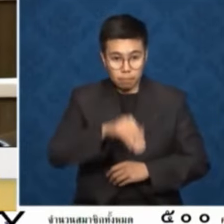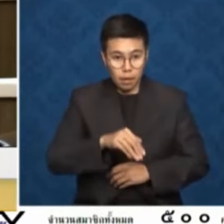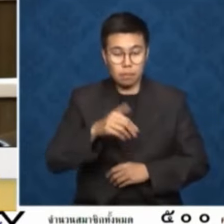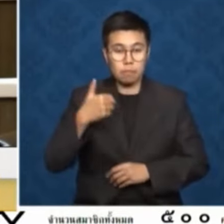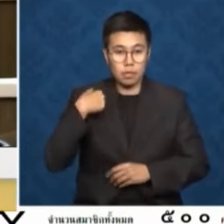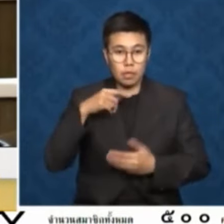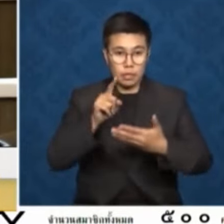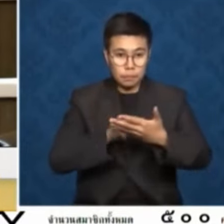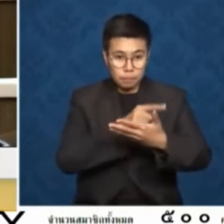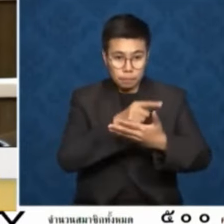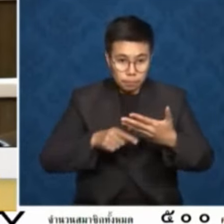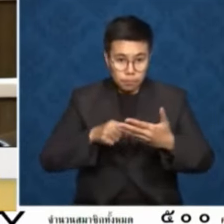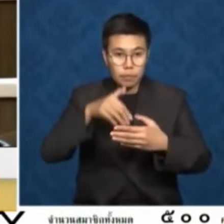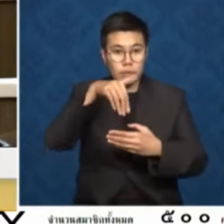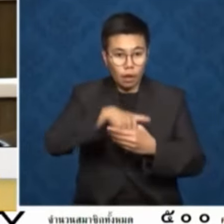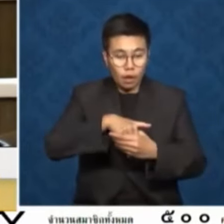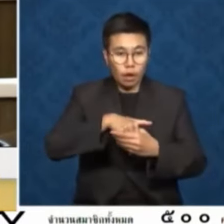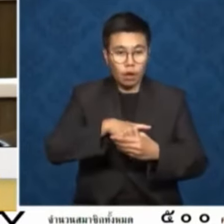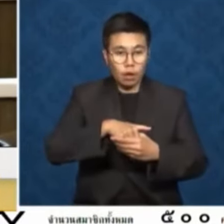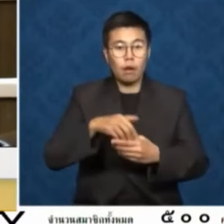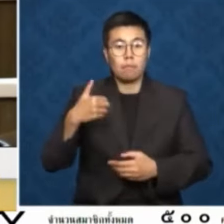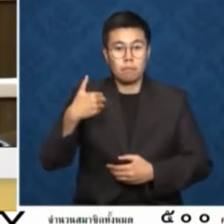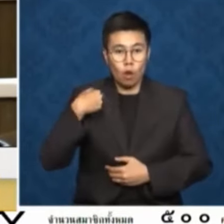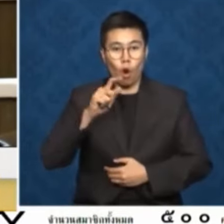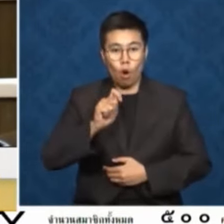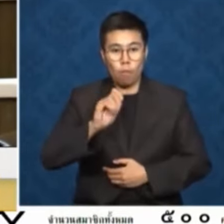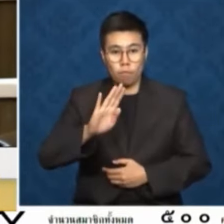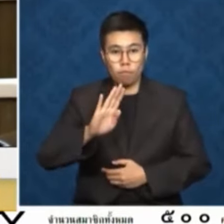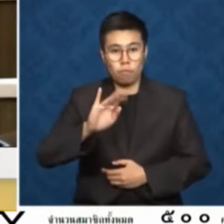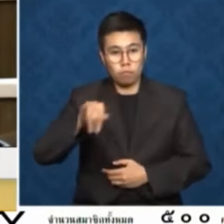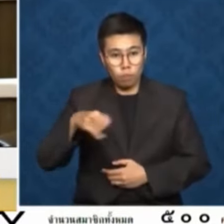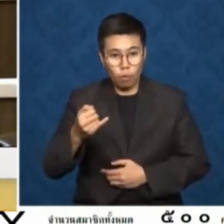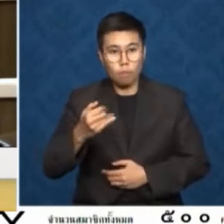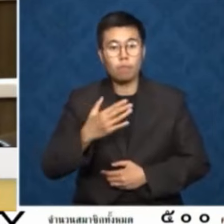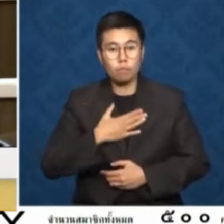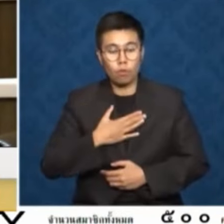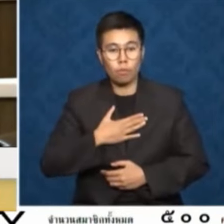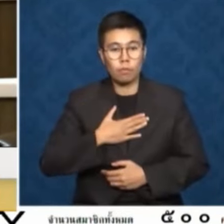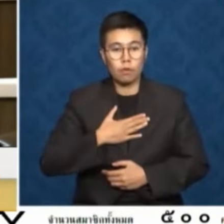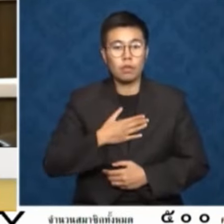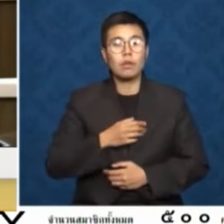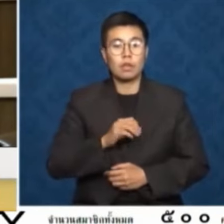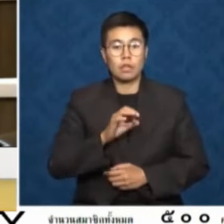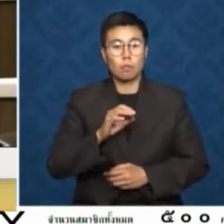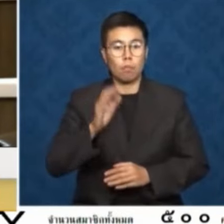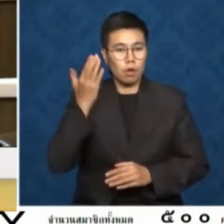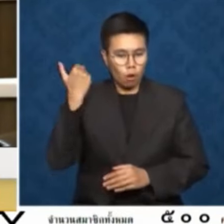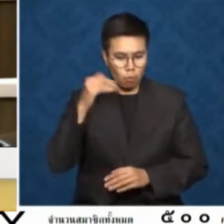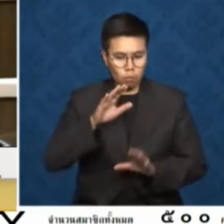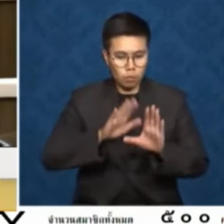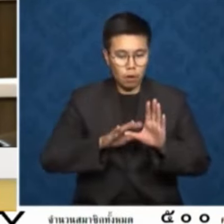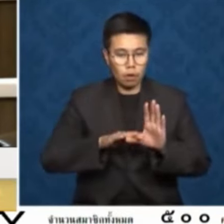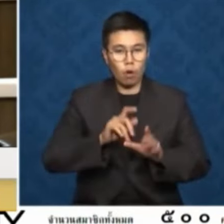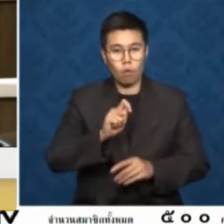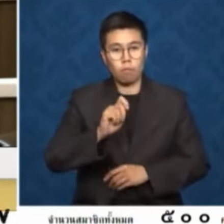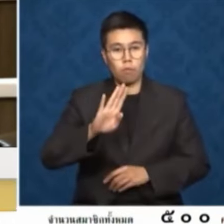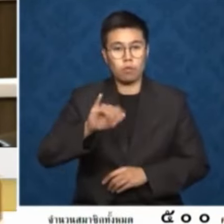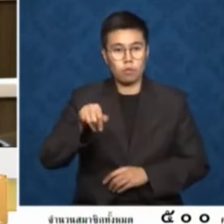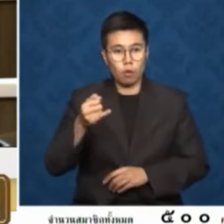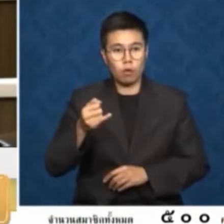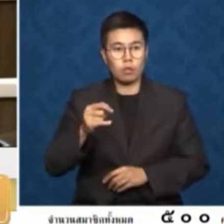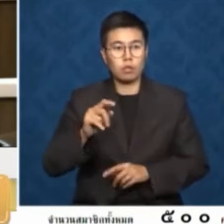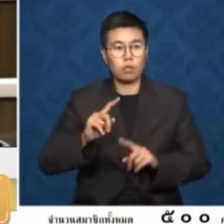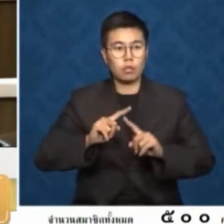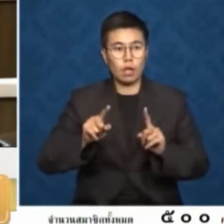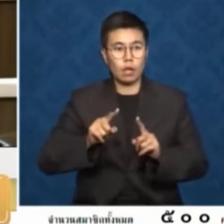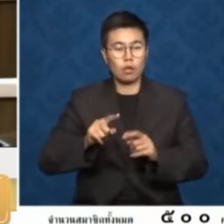การเลือกตั้งจากอบจ.ผมเคยเป็นสมาชิกสภาท้องถิ่นมาเก่านะครับแต่เป็นรุ่น